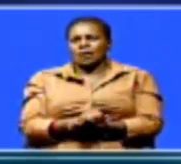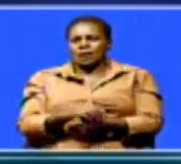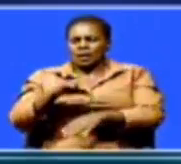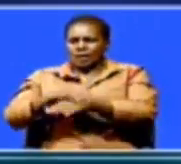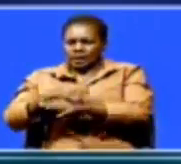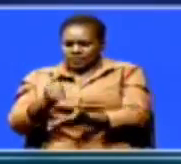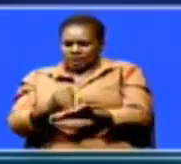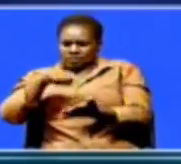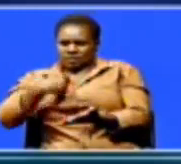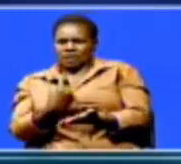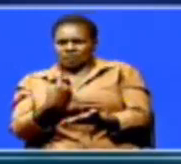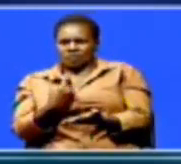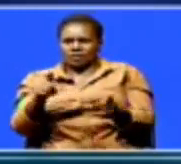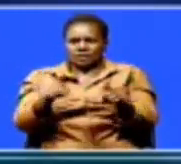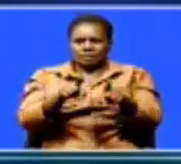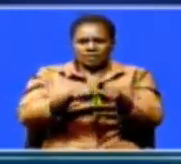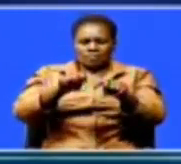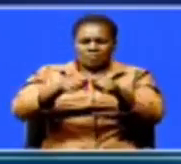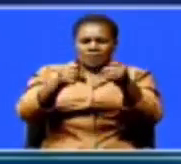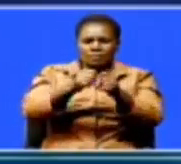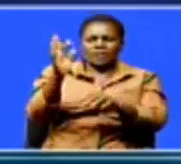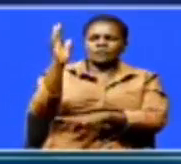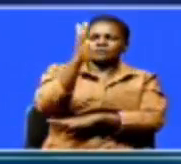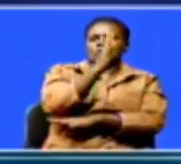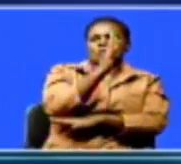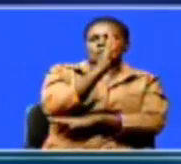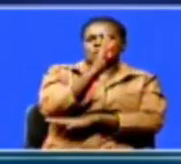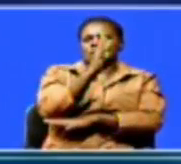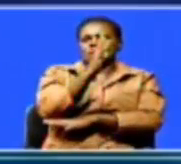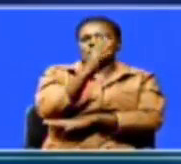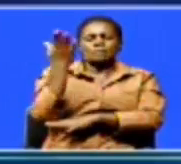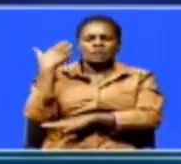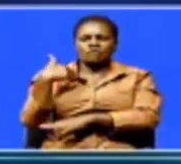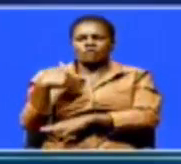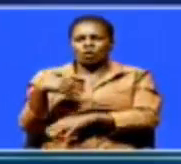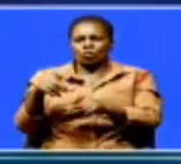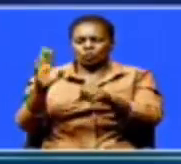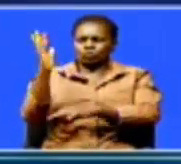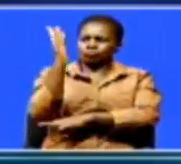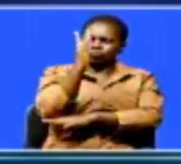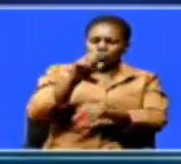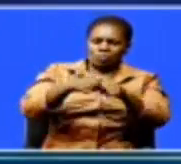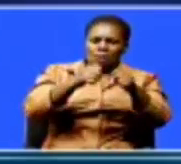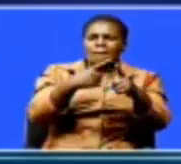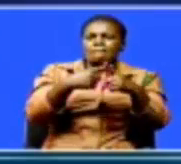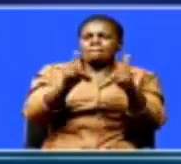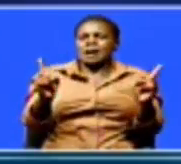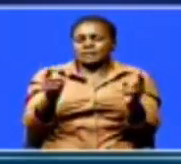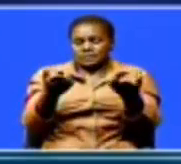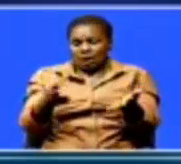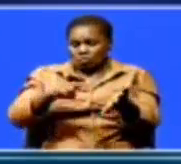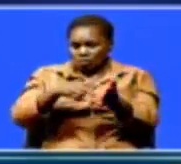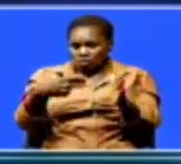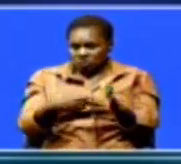cha kujisaidia tunaacha na mambo ya kuharibu msitu. Maana yake kweli kwa tunaenda tunapasua kuni, tunakata miti, tunaharibu, lakini tangu itoke huu